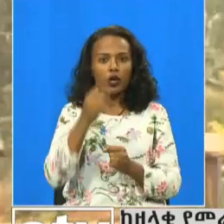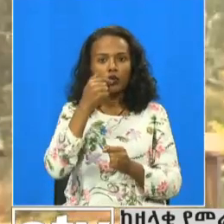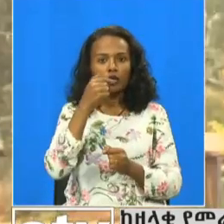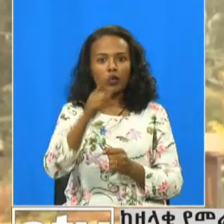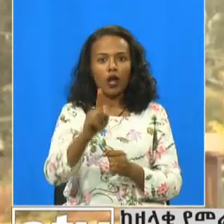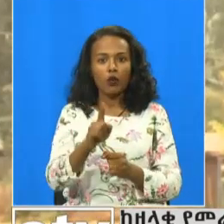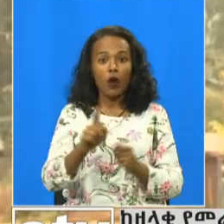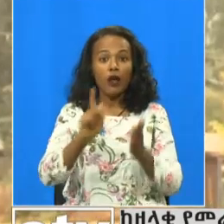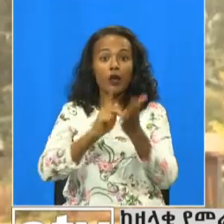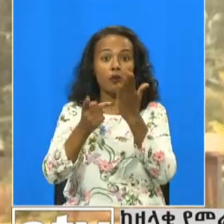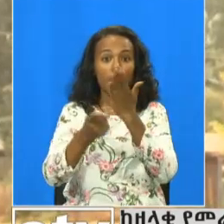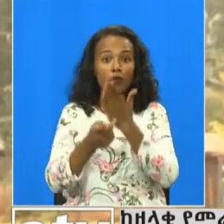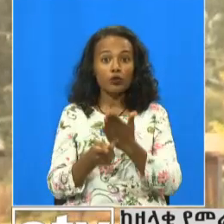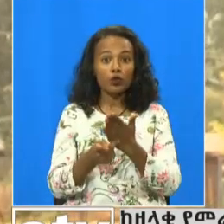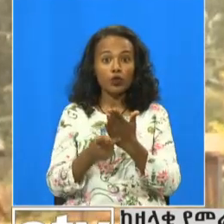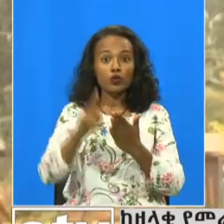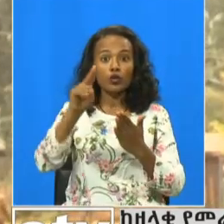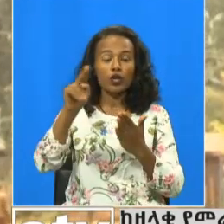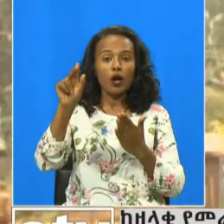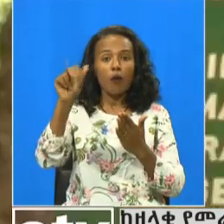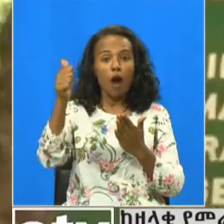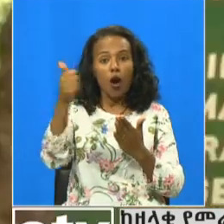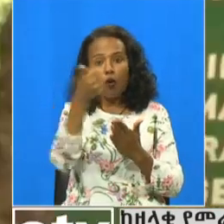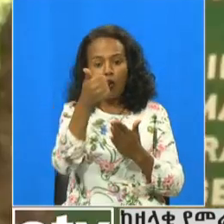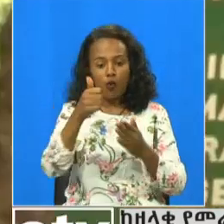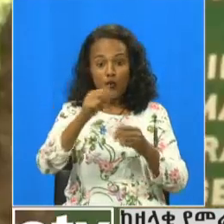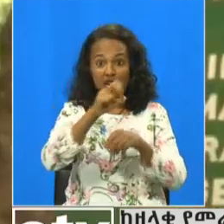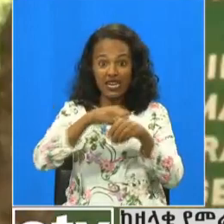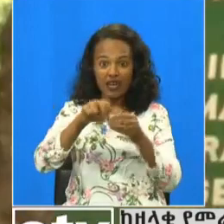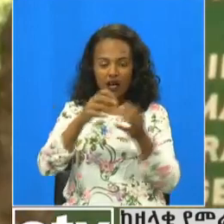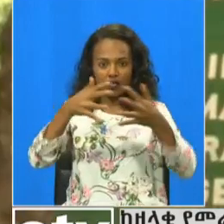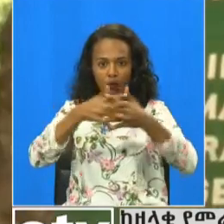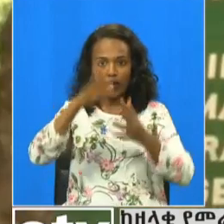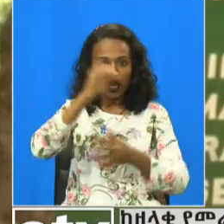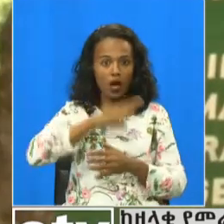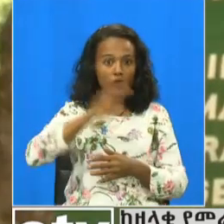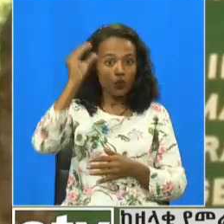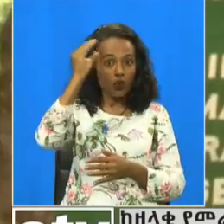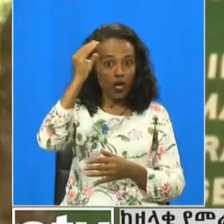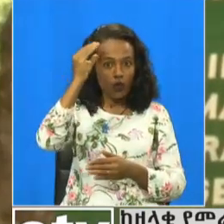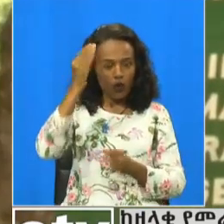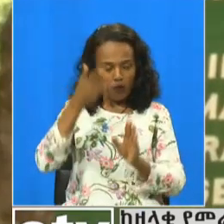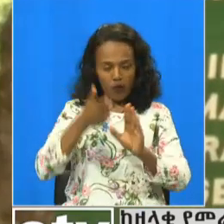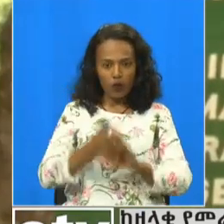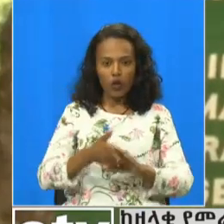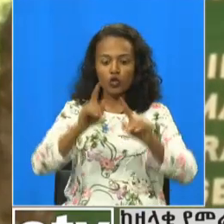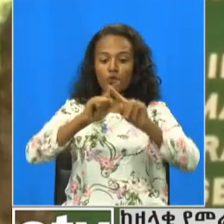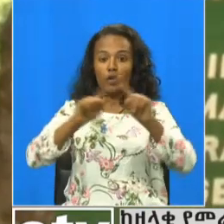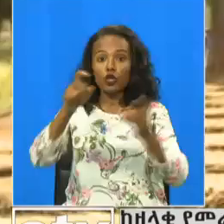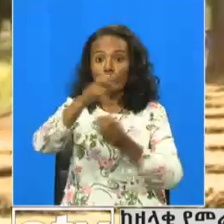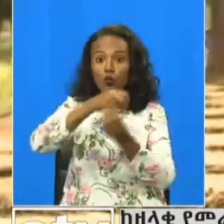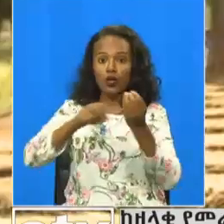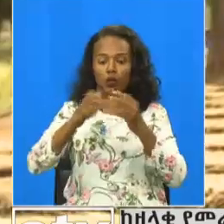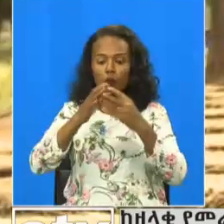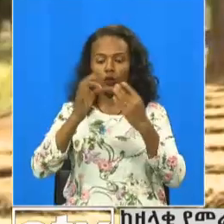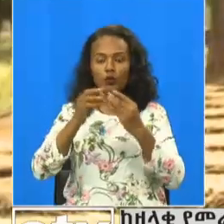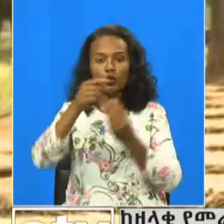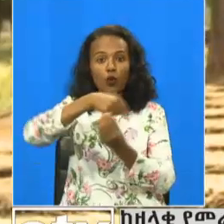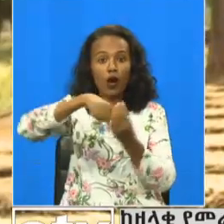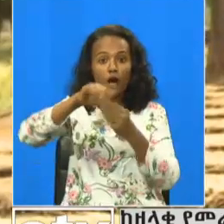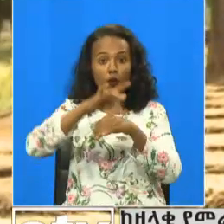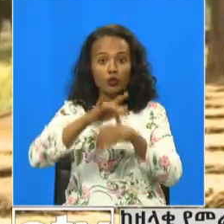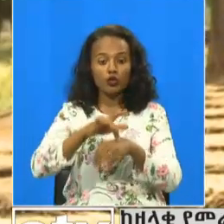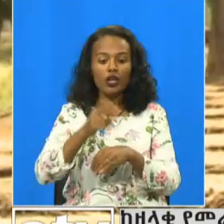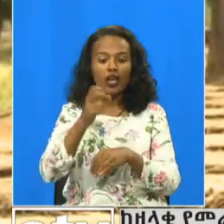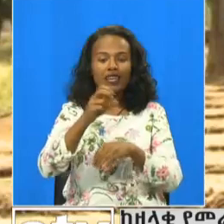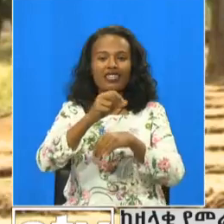ተናግረዋል። በፕሮጀክቱ የማኦና ኮሞ ልዩ ወረዳ አስተባባሪ አቶ ሄኖክ ብርሃኑ በበኩላቸው በልዩ ወረዳው በተመረጡ አካባቢዎች ላይ